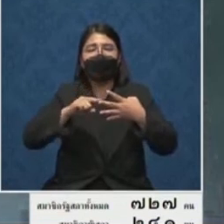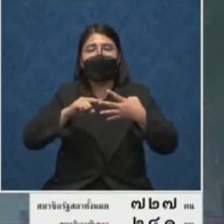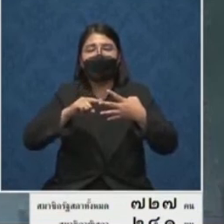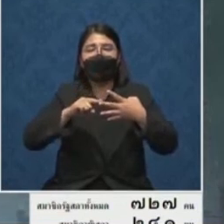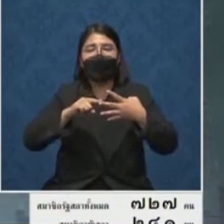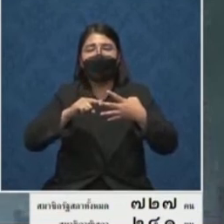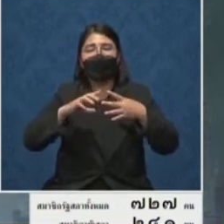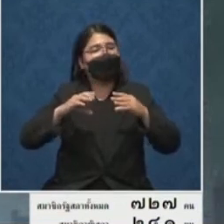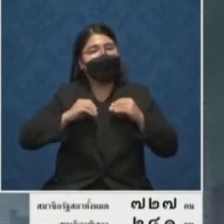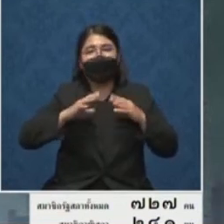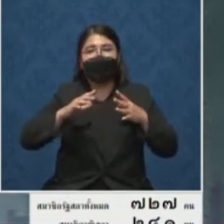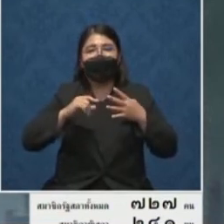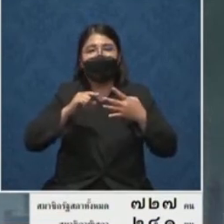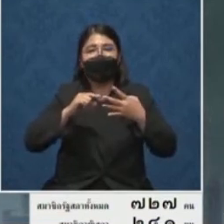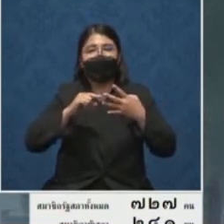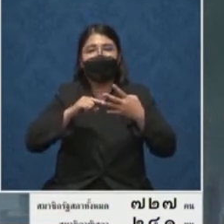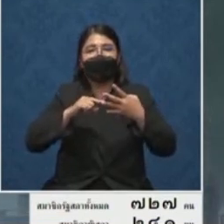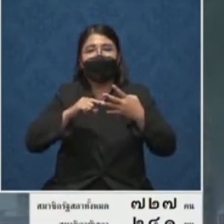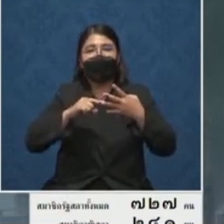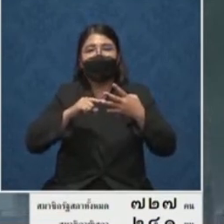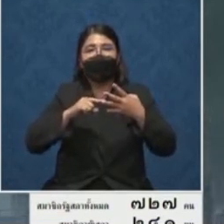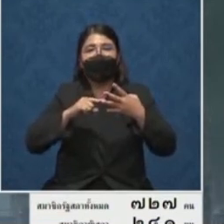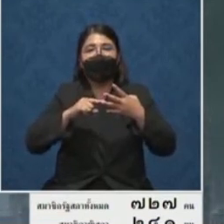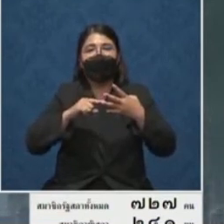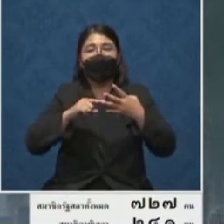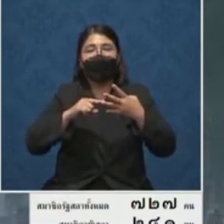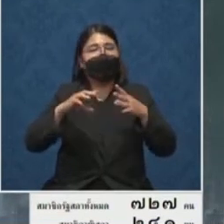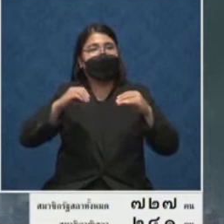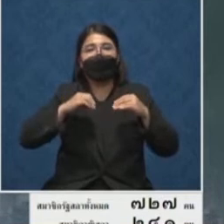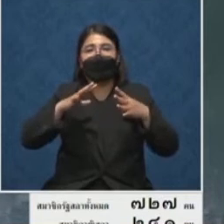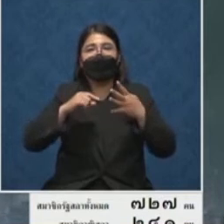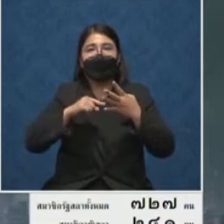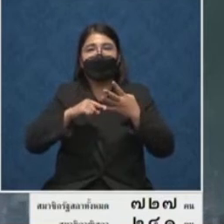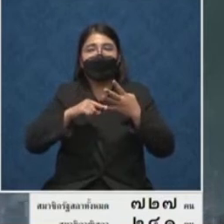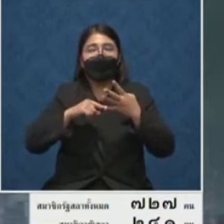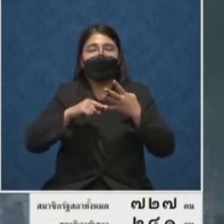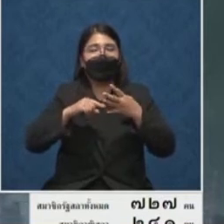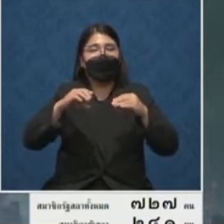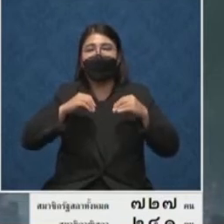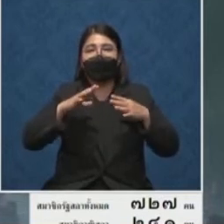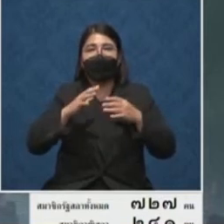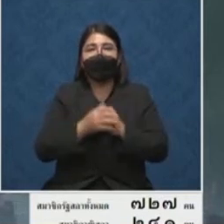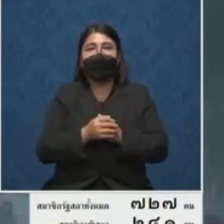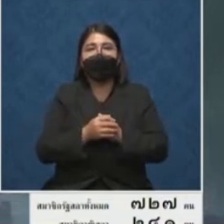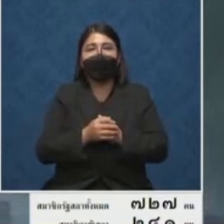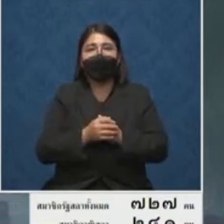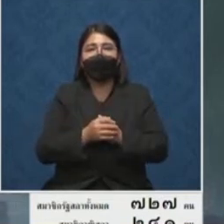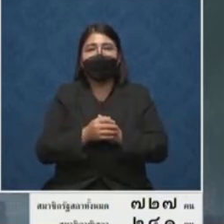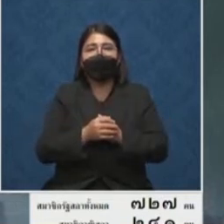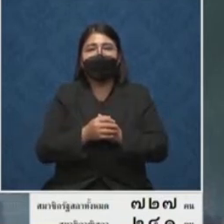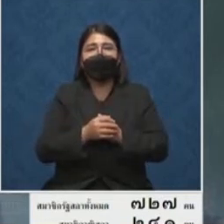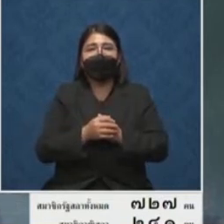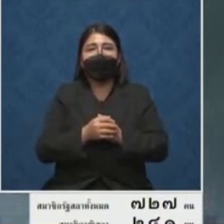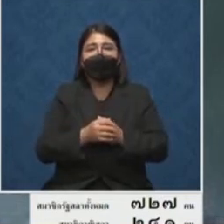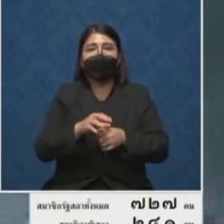1งดออกเสียง2ไม่รับหลักการ3ไม่รับหลักการและ